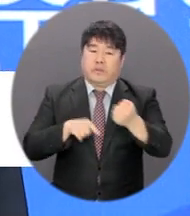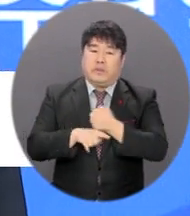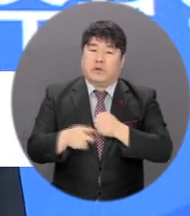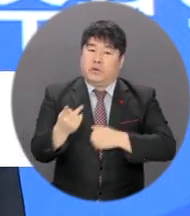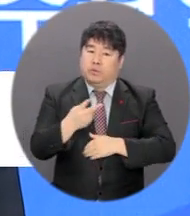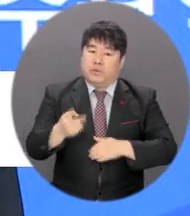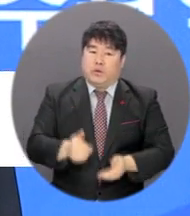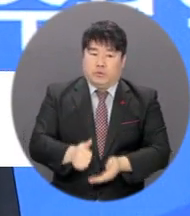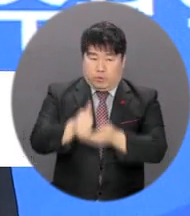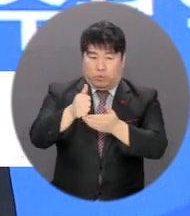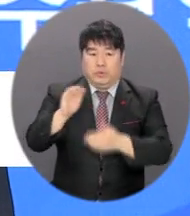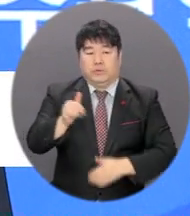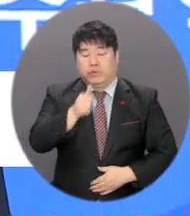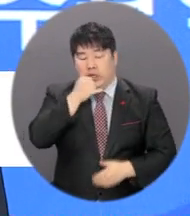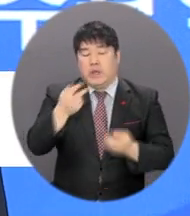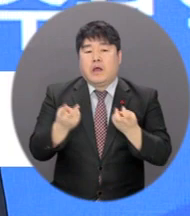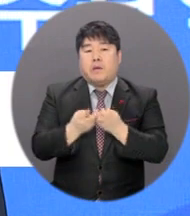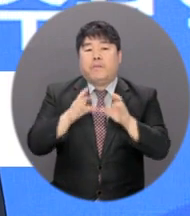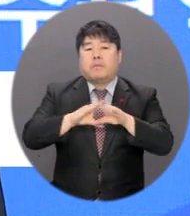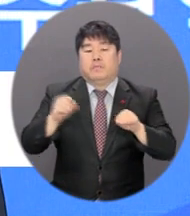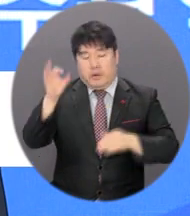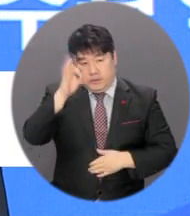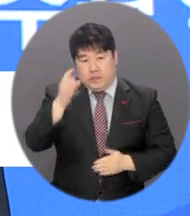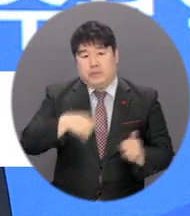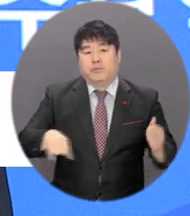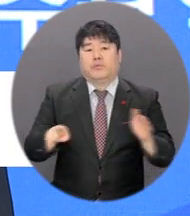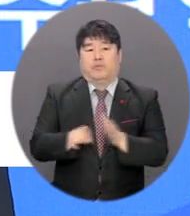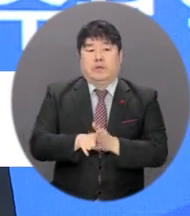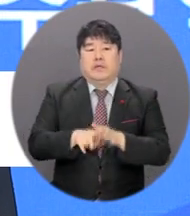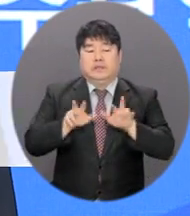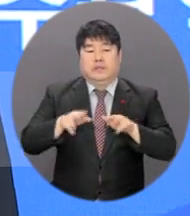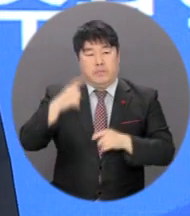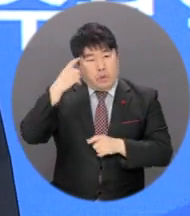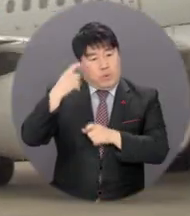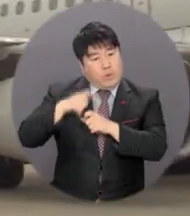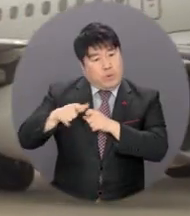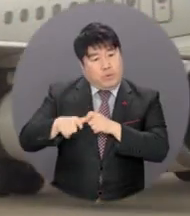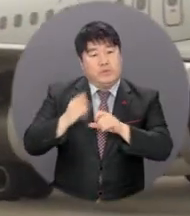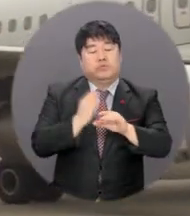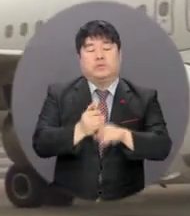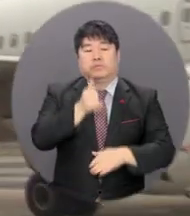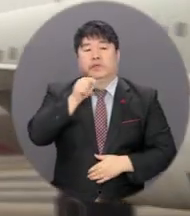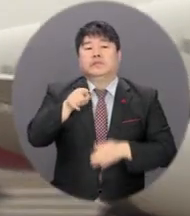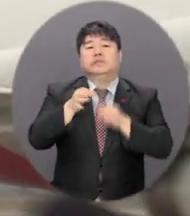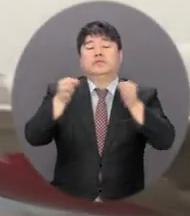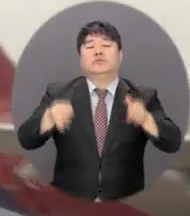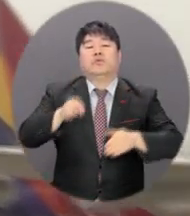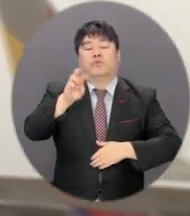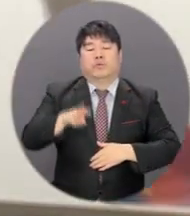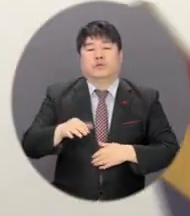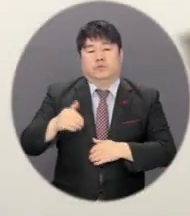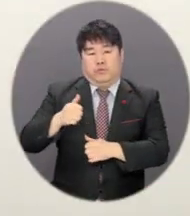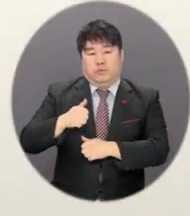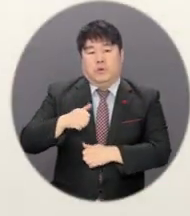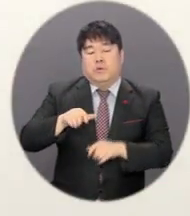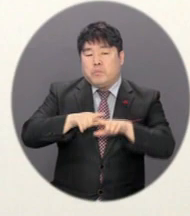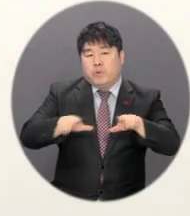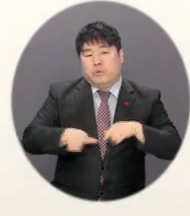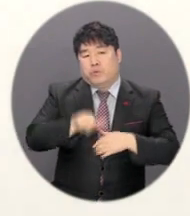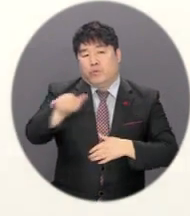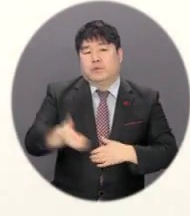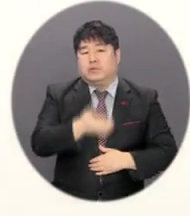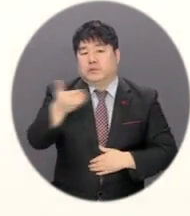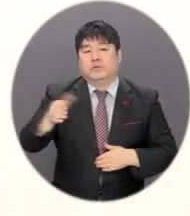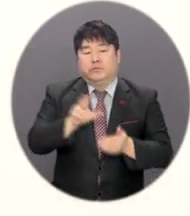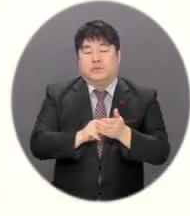다 존중될 수 있는 해법을 찾기 위해서 지금 고심 중에 있습니다. 그동안 광주 민간공항 이전 문제와